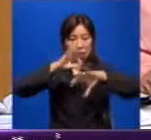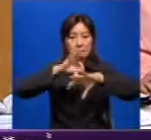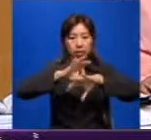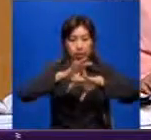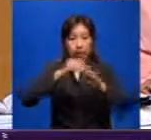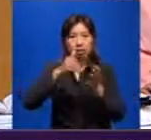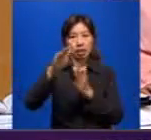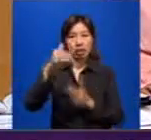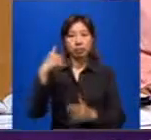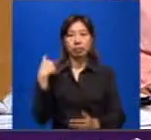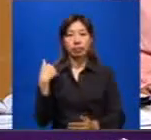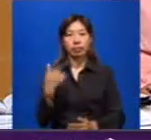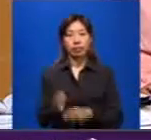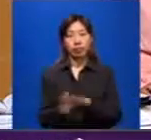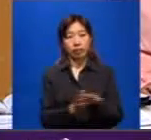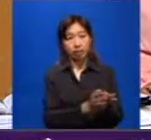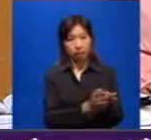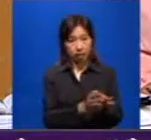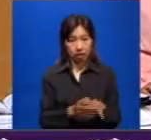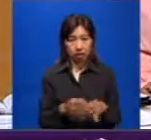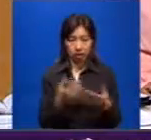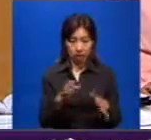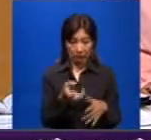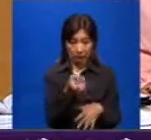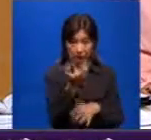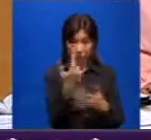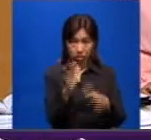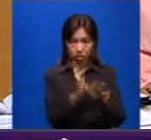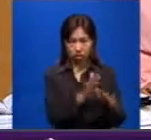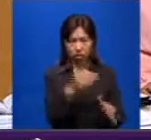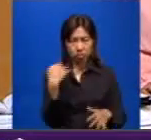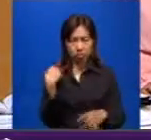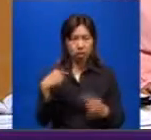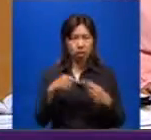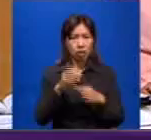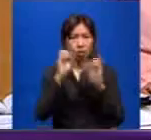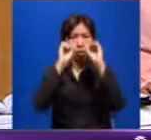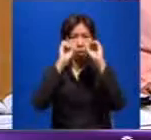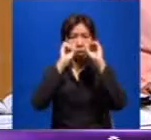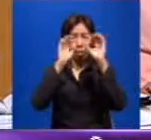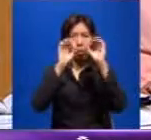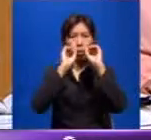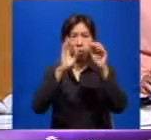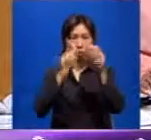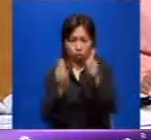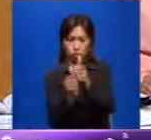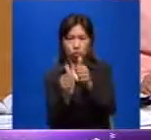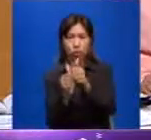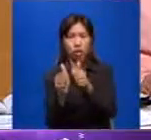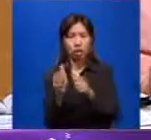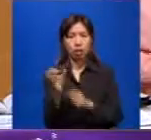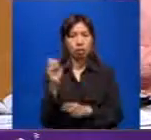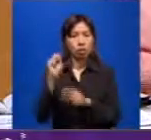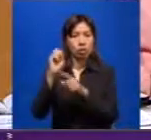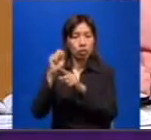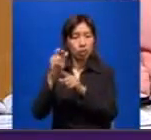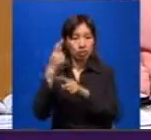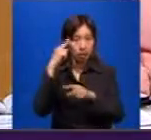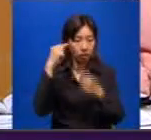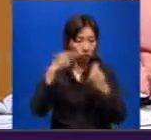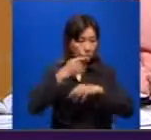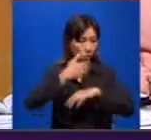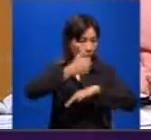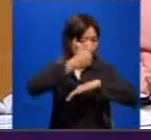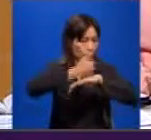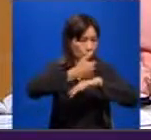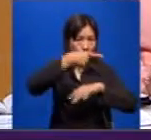ค่ะค่ะจากเรื่องของข้าวนะคะยังมีความคืบหน้ากรณีที่สอบครูผู้ช่วยนะคะที่มีผู้อำนวยการโรงเรียนบ้านหนองไทรไปมีชื่อ